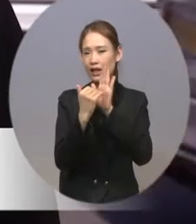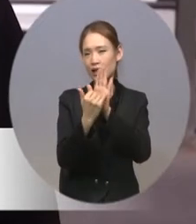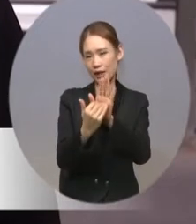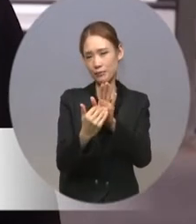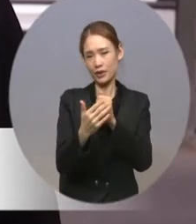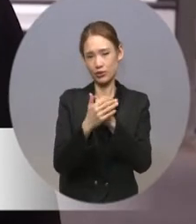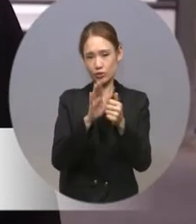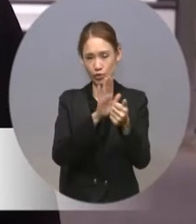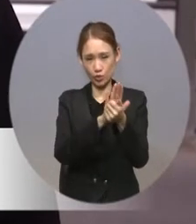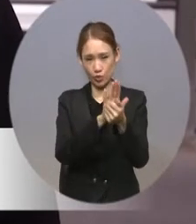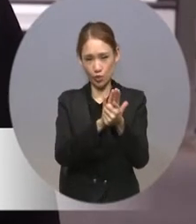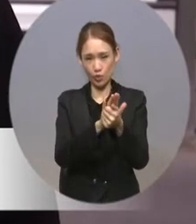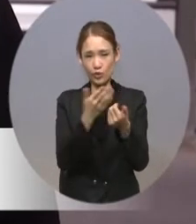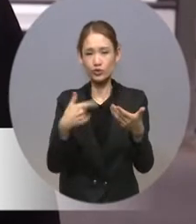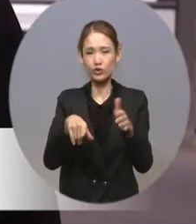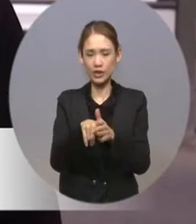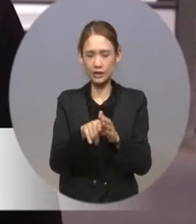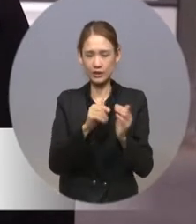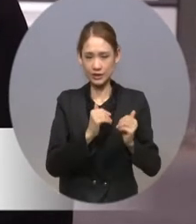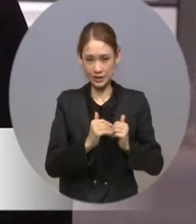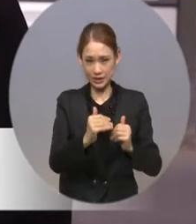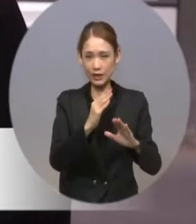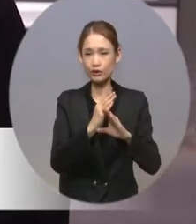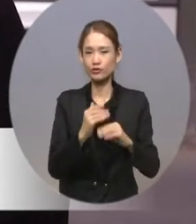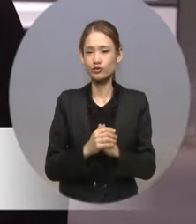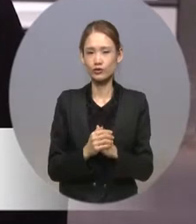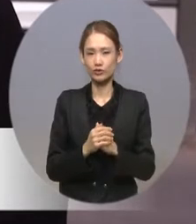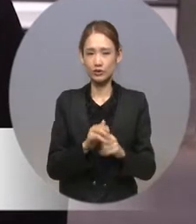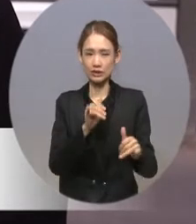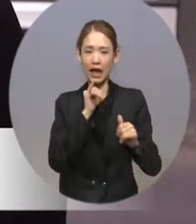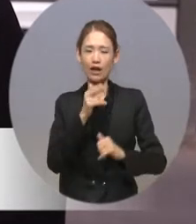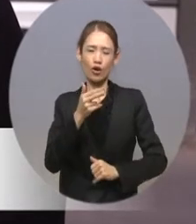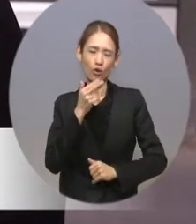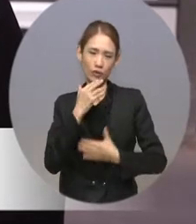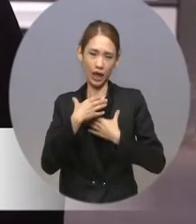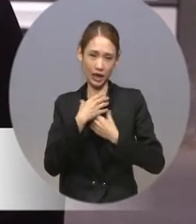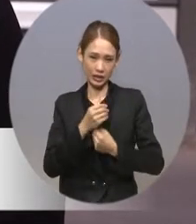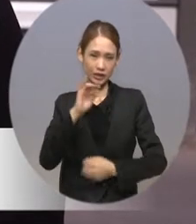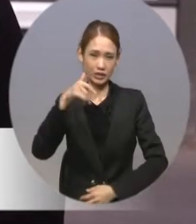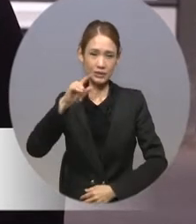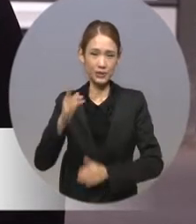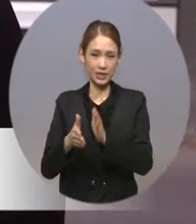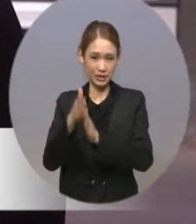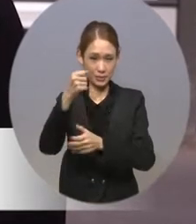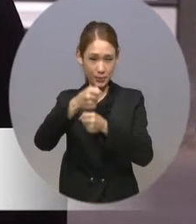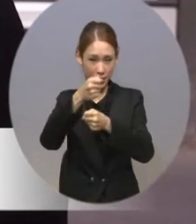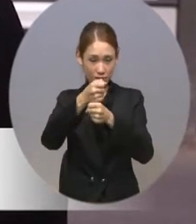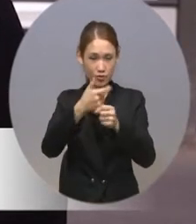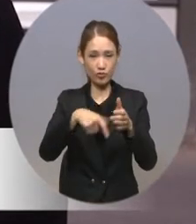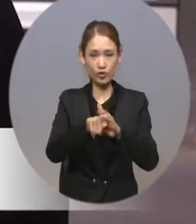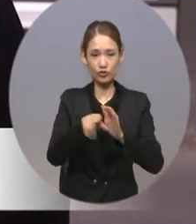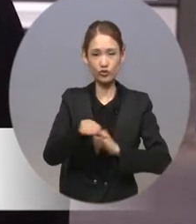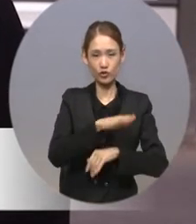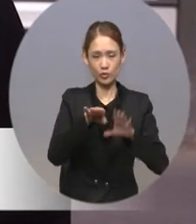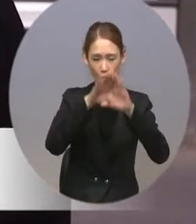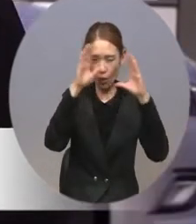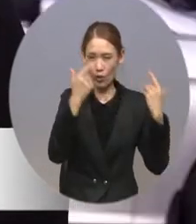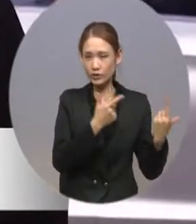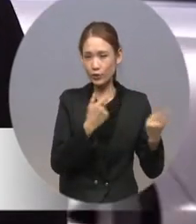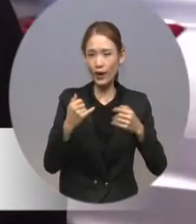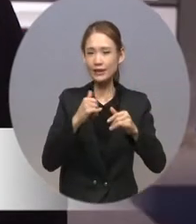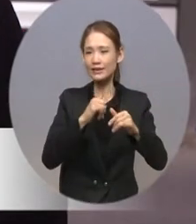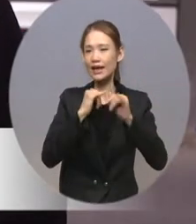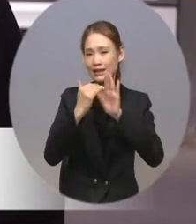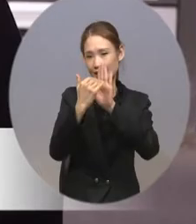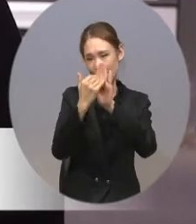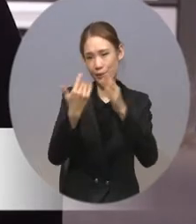정보를 안내하고자 진행하고 있습니다. 자살 없는 안전한 김제시를 만들기 위해 우리 모두 자살 예방